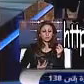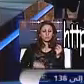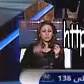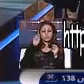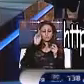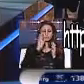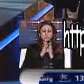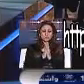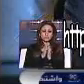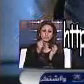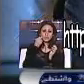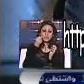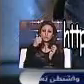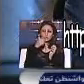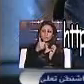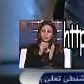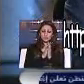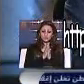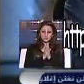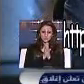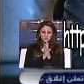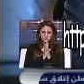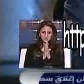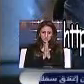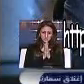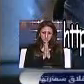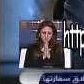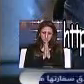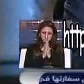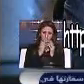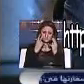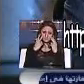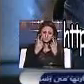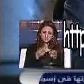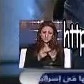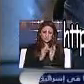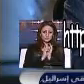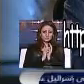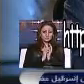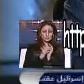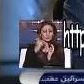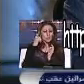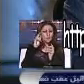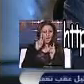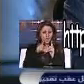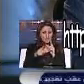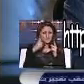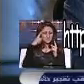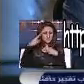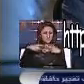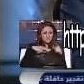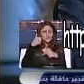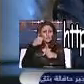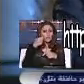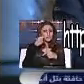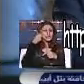الله، لأن إنسان جميل بجد. كلنا يعني نشعر قد إيه اللي يعرفه بالذات بيحبوه جدا وعارفين هو قد إيه إنسان